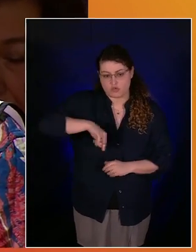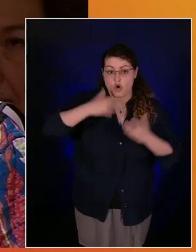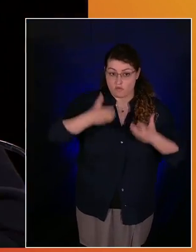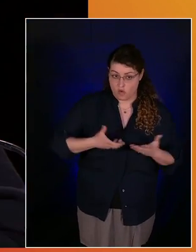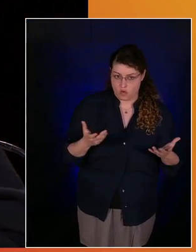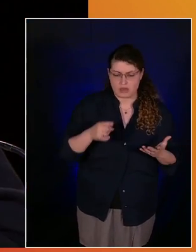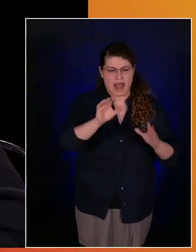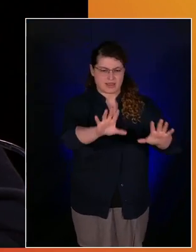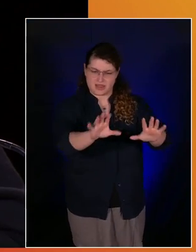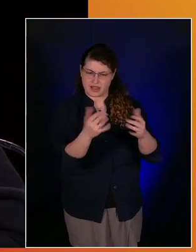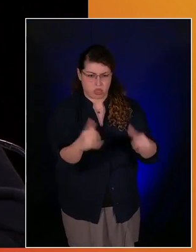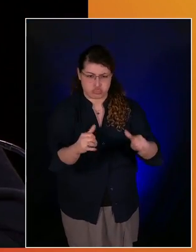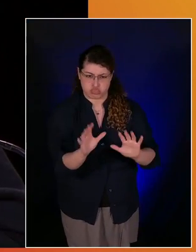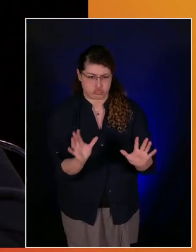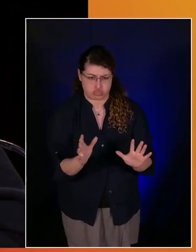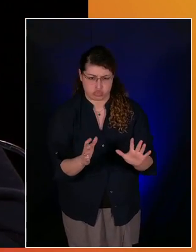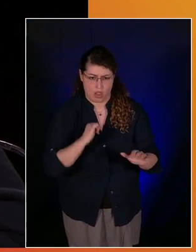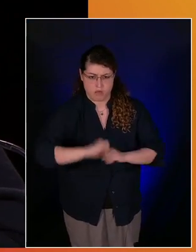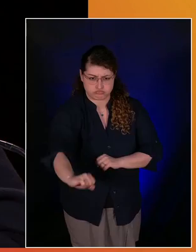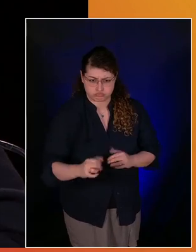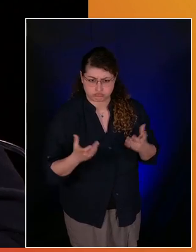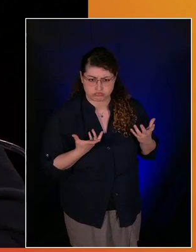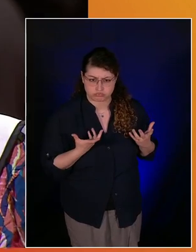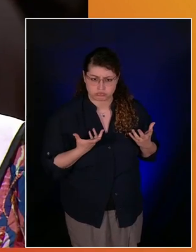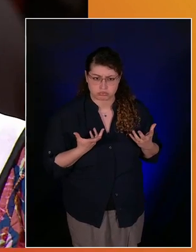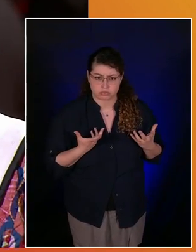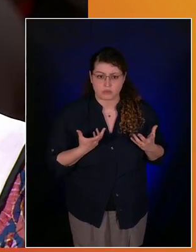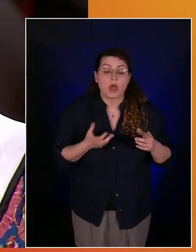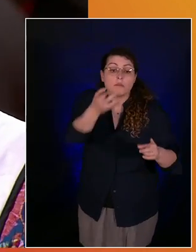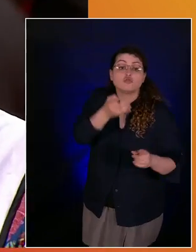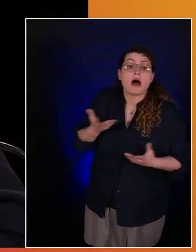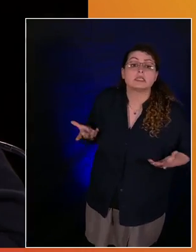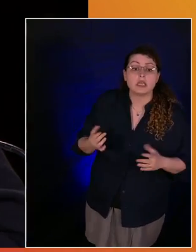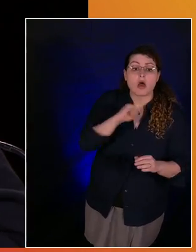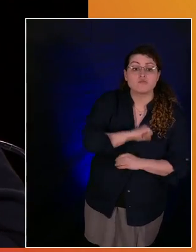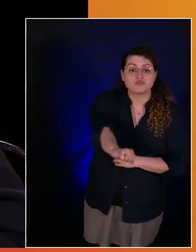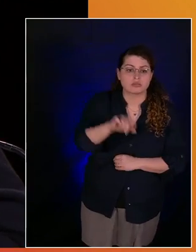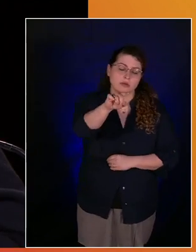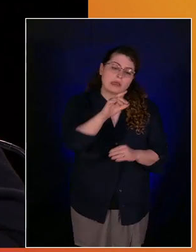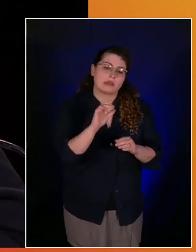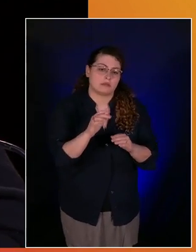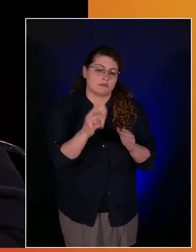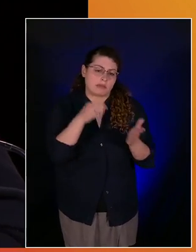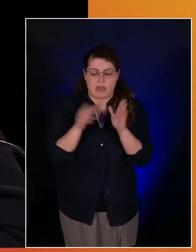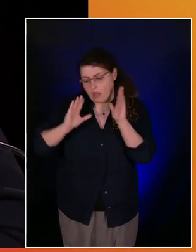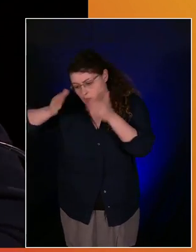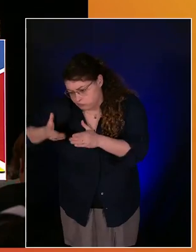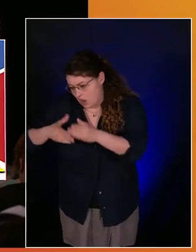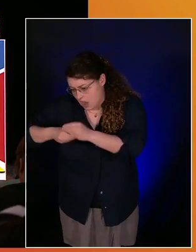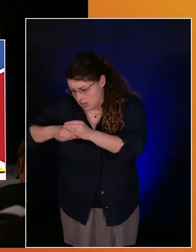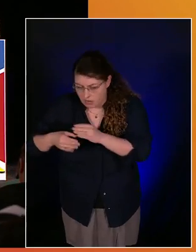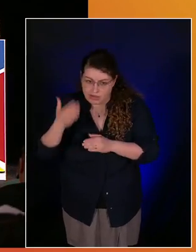attends tu vas trop vite tu vas trop vite excuse-moi tu m'as dit qu'il fallait aller vite alors ouais si tu te concentrais sur ton amendement et que tu digressais pas on serait